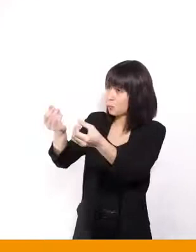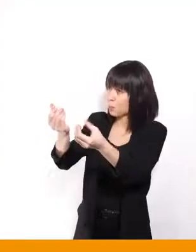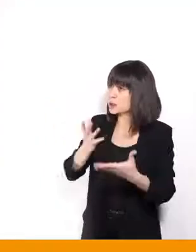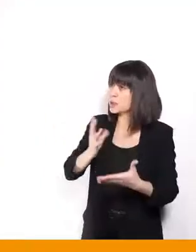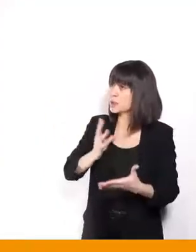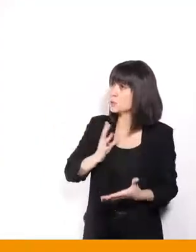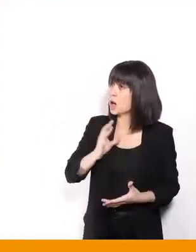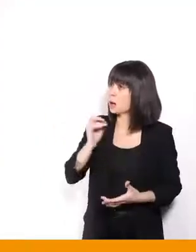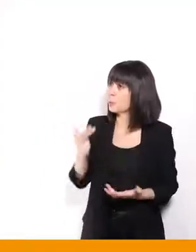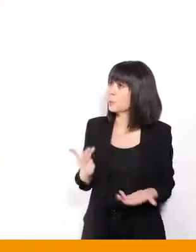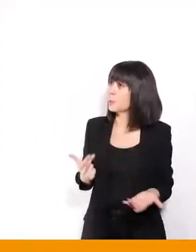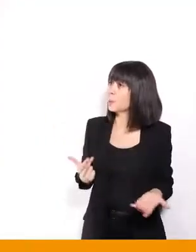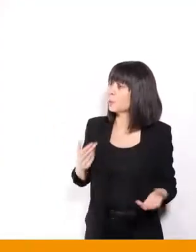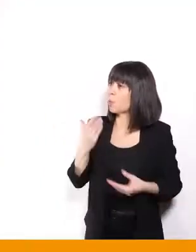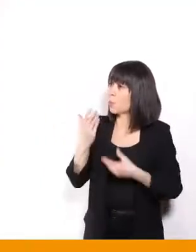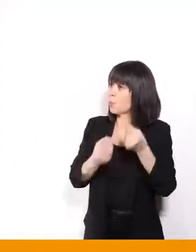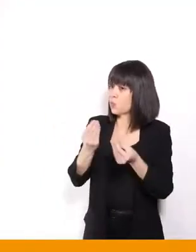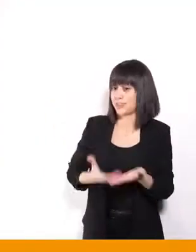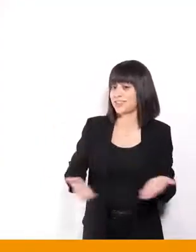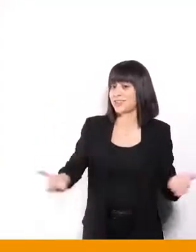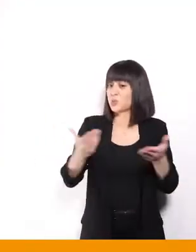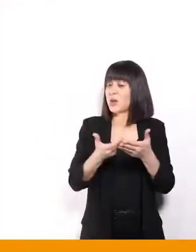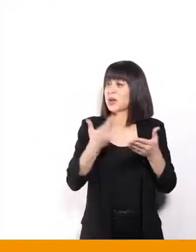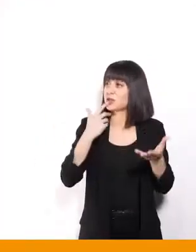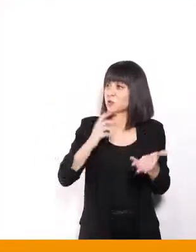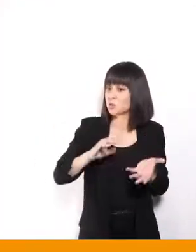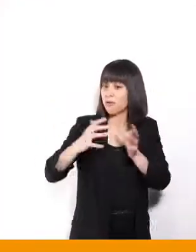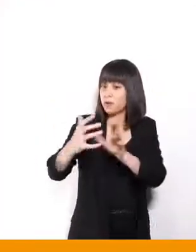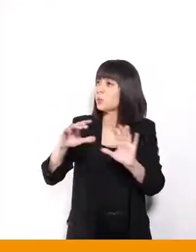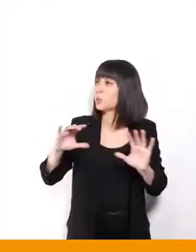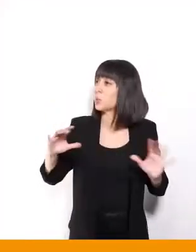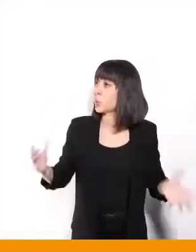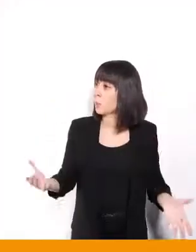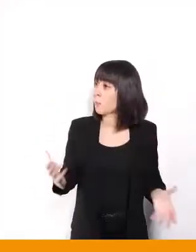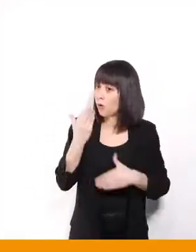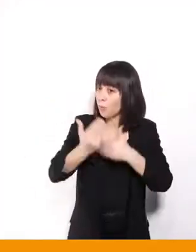vous pourriez faire progresser le sujet? Écoutez, il nous faut.